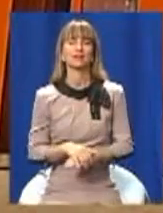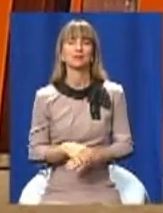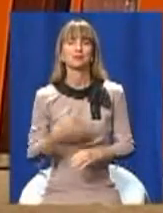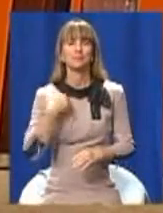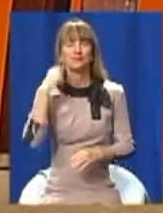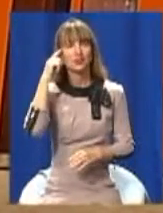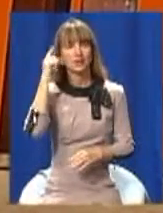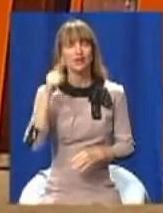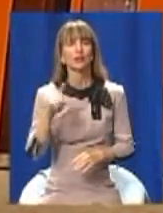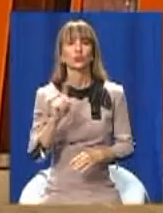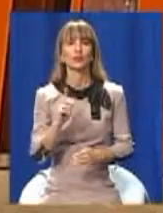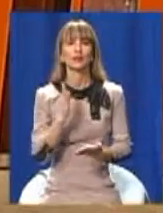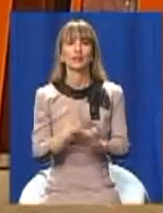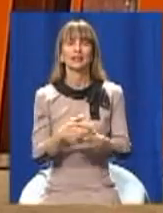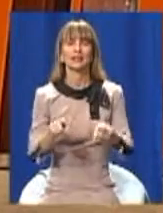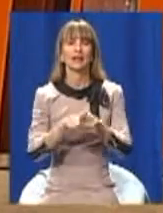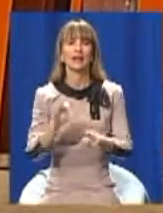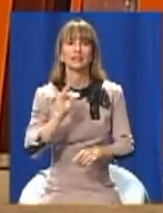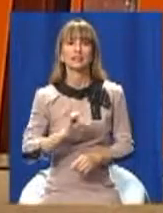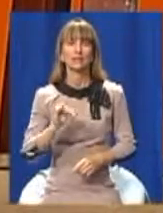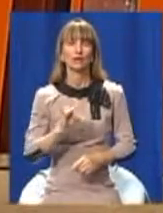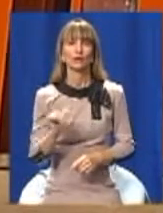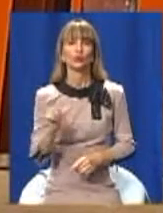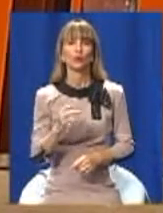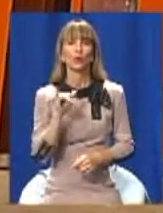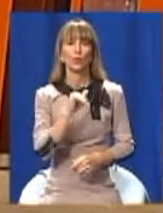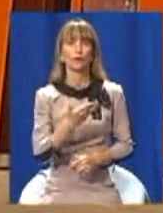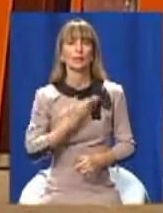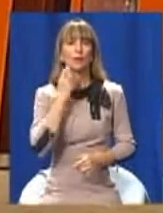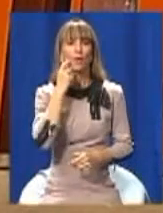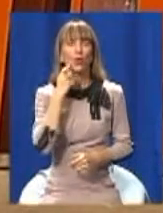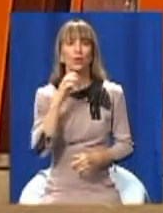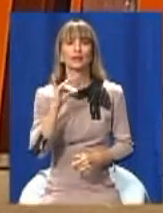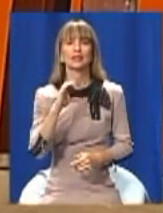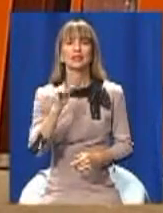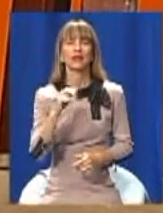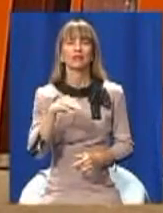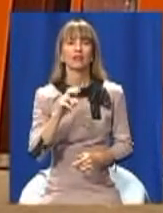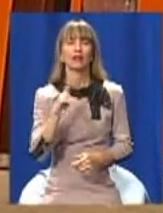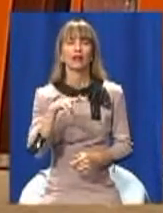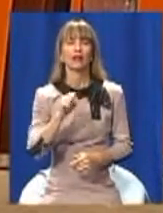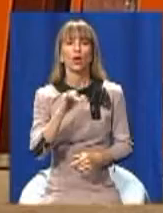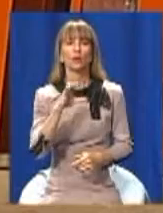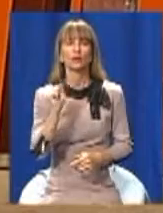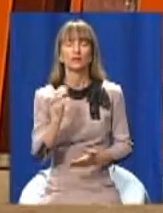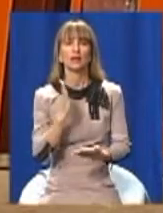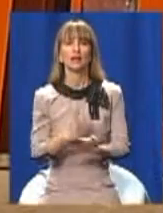Я знаю, що ходить така легенда, що у Діда Мороза, у Санта-Клауса є